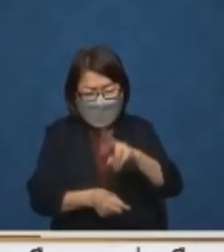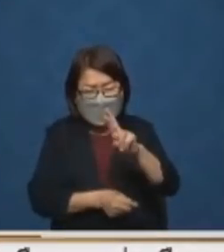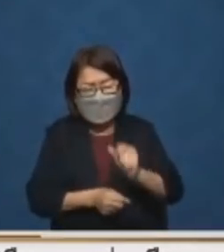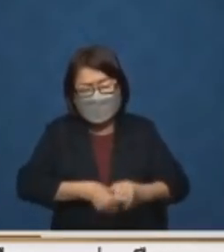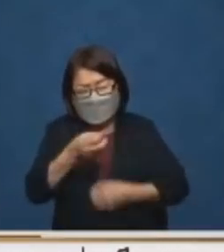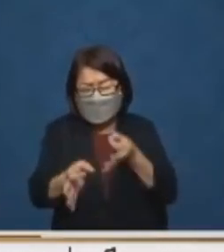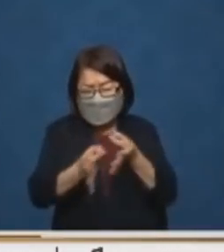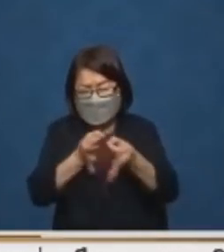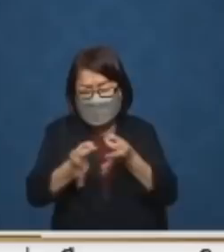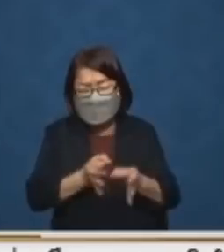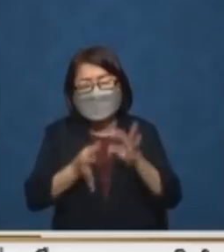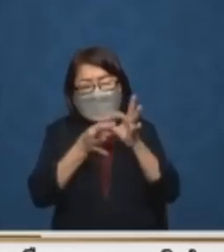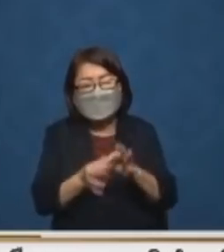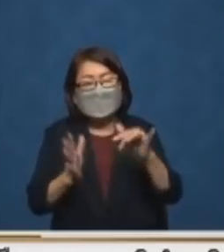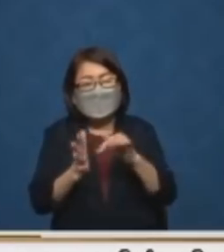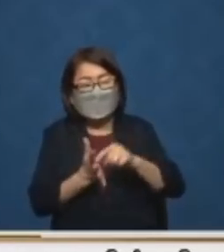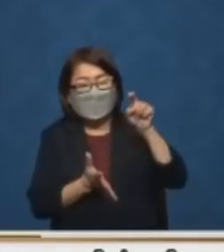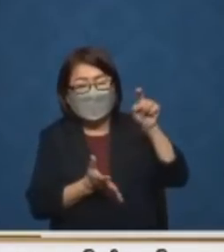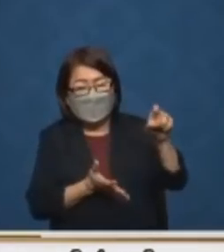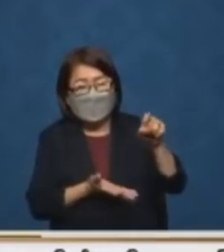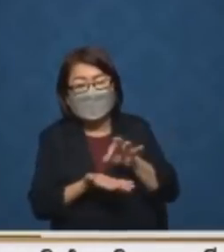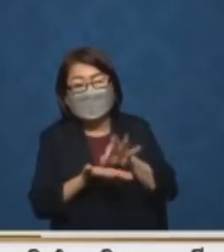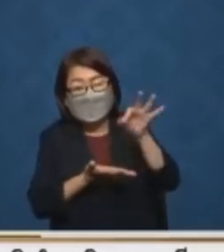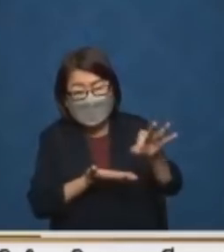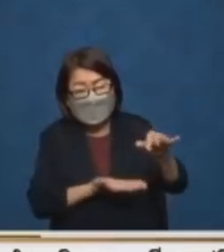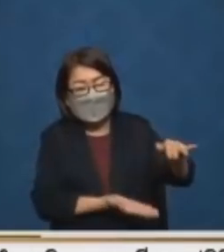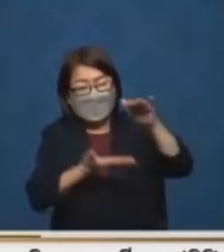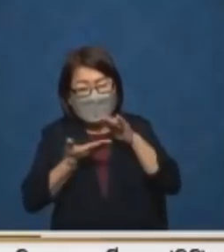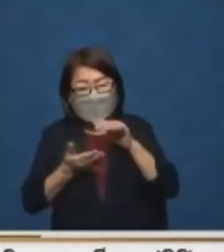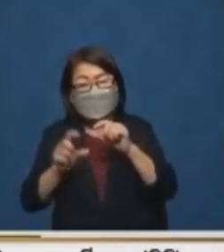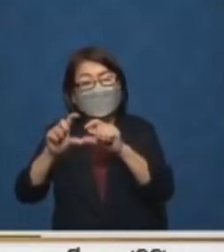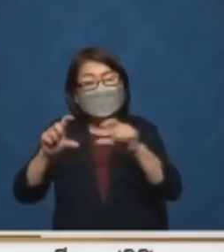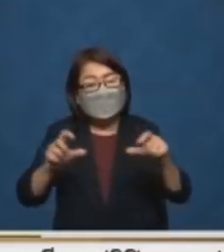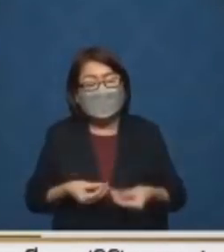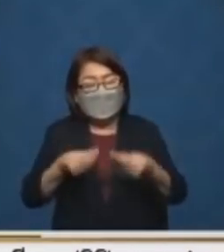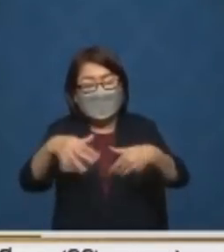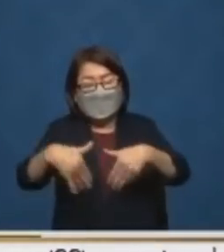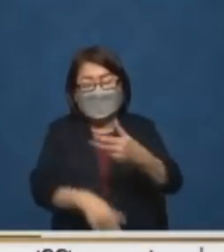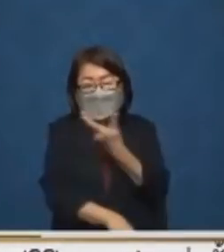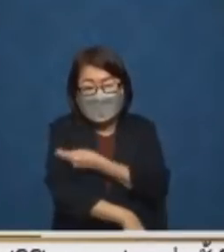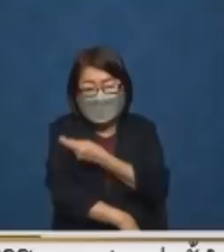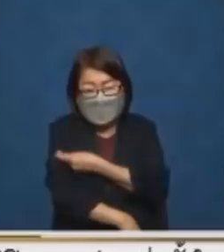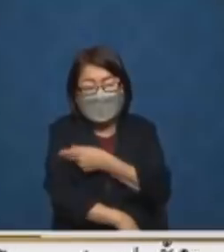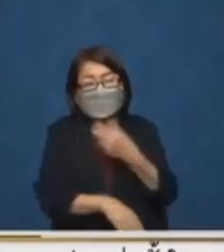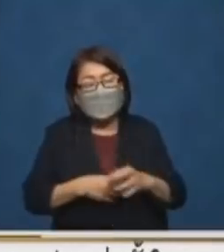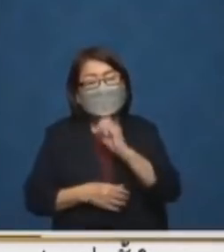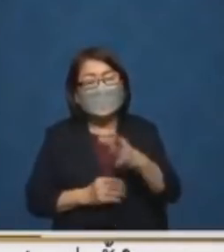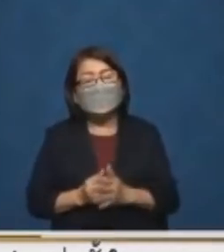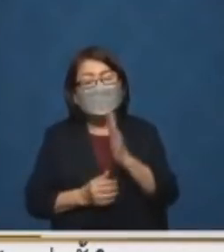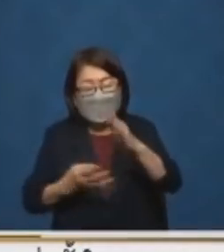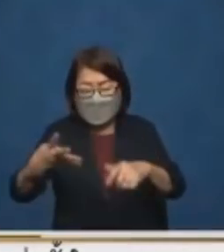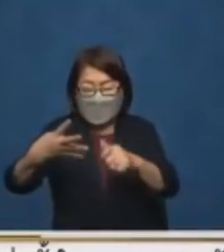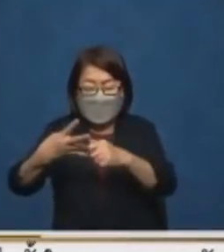ับการจดซือวัคซีนนำเข้ามาฉีดใหคนไยก่อนเกิดการแพ้ระบาดในปจจบัว่า ในไทยมาทที่ 3